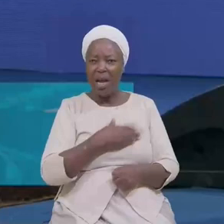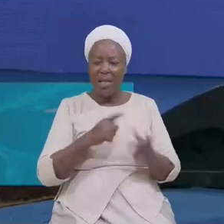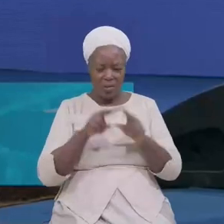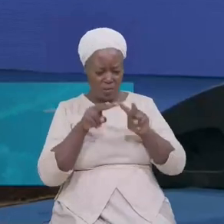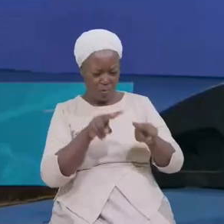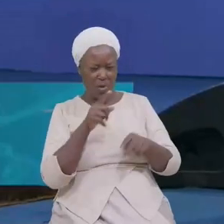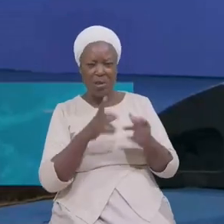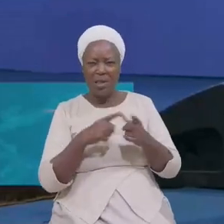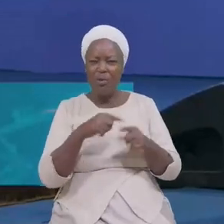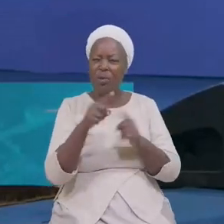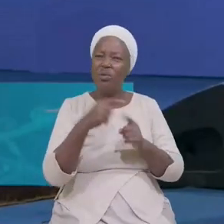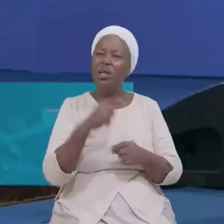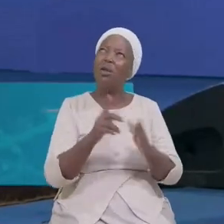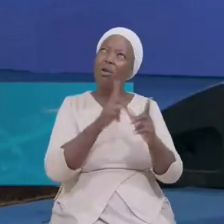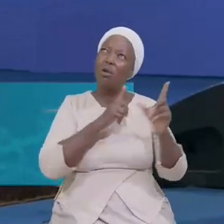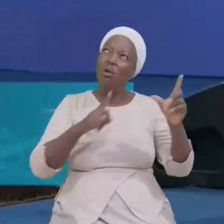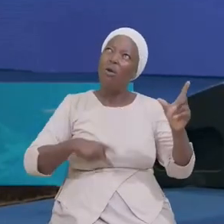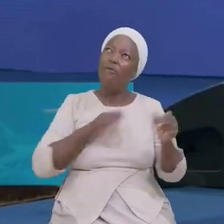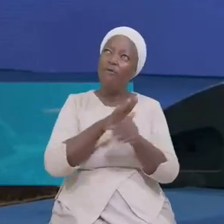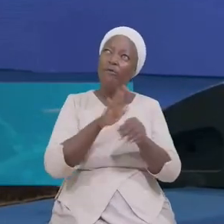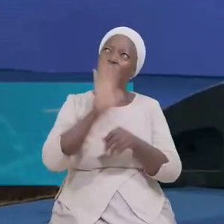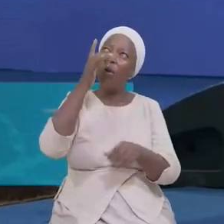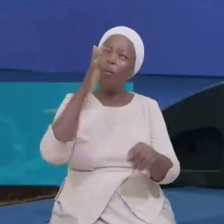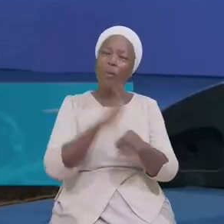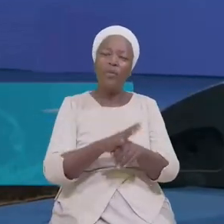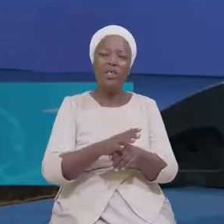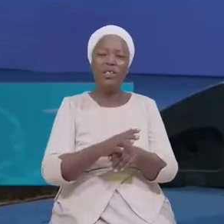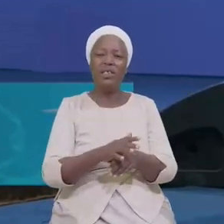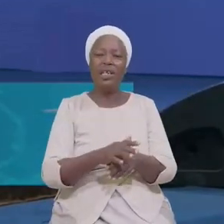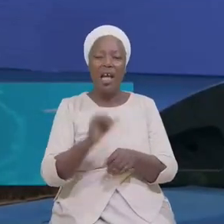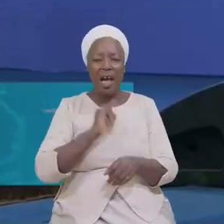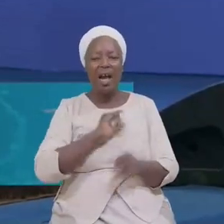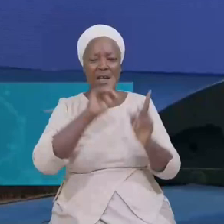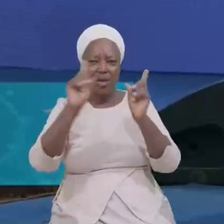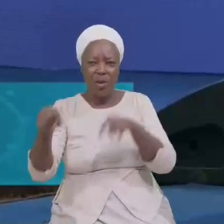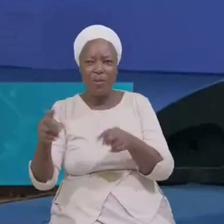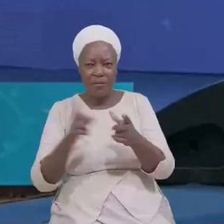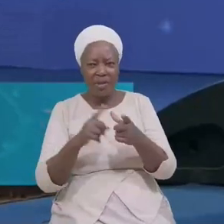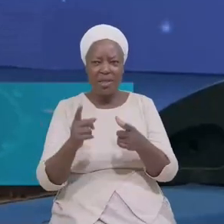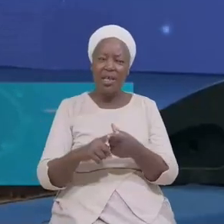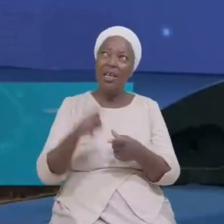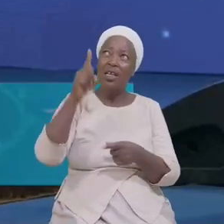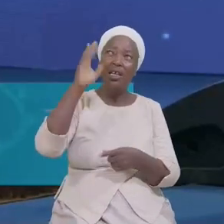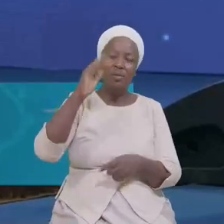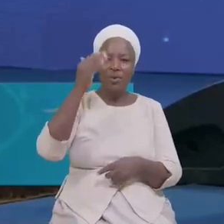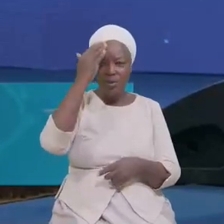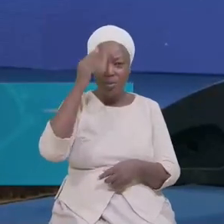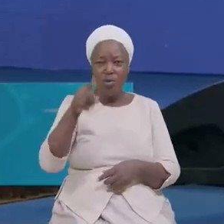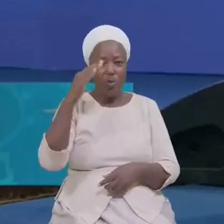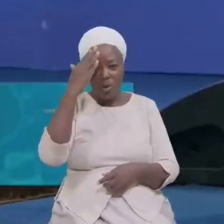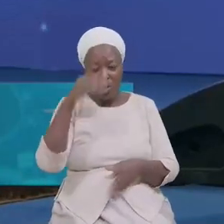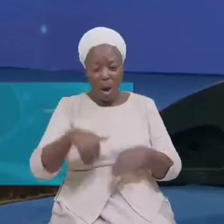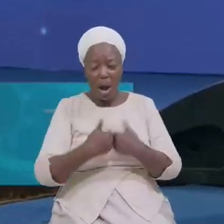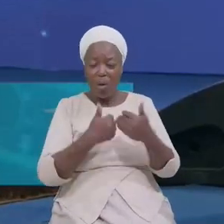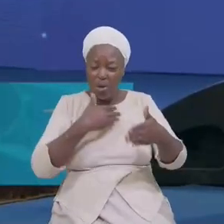il t'observe. Quand tu dis, Seigneur, accomplis tes promesses, je viens. Tu sauras combien de fois il